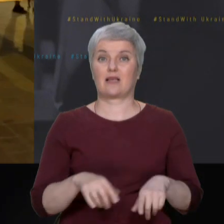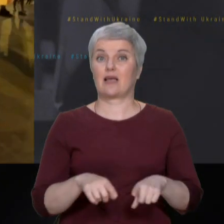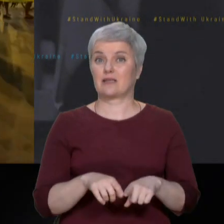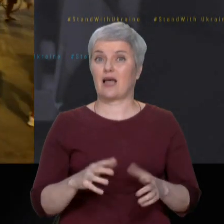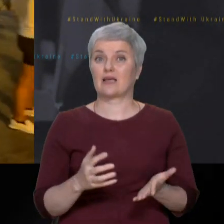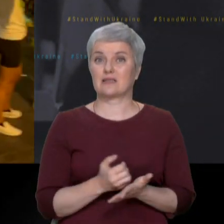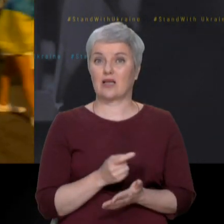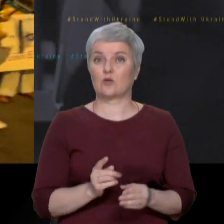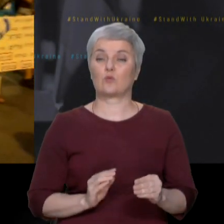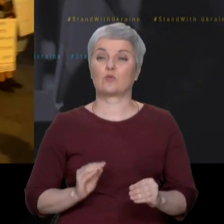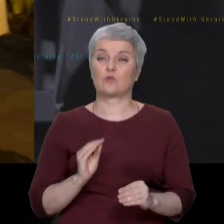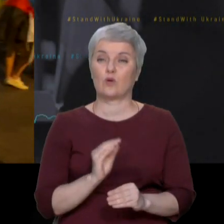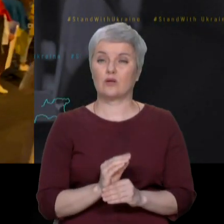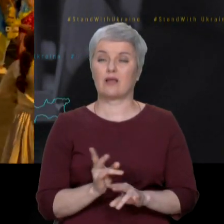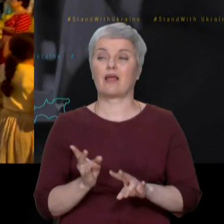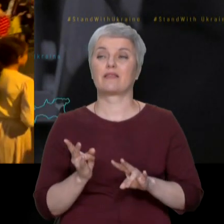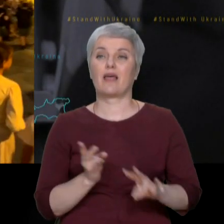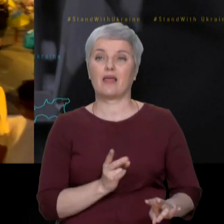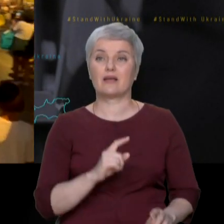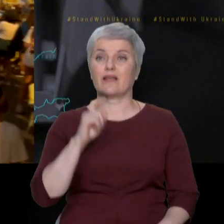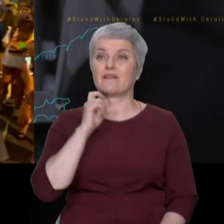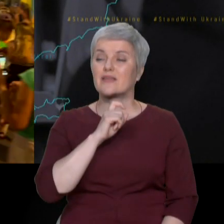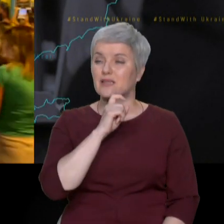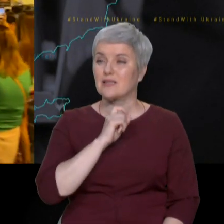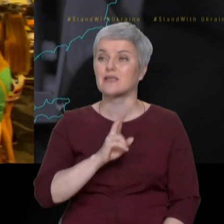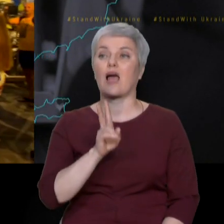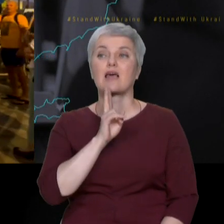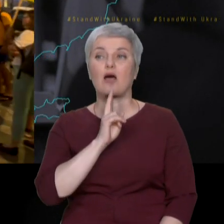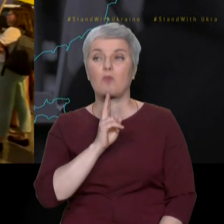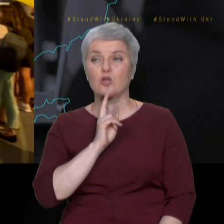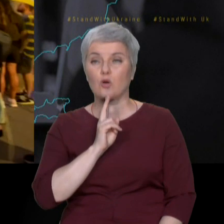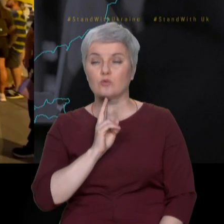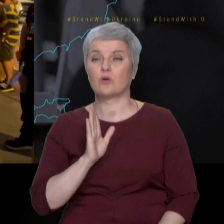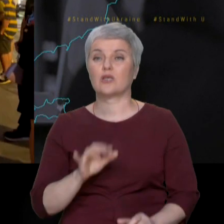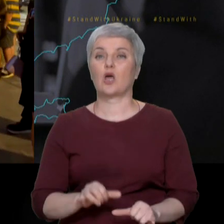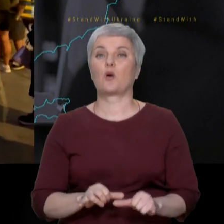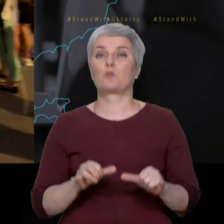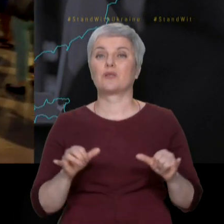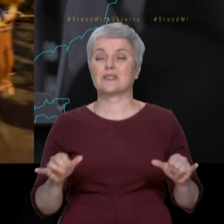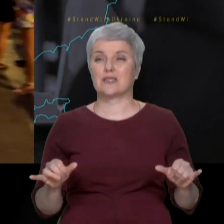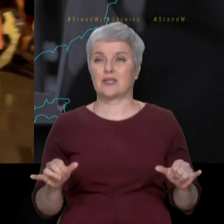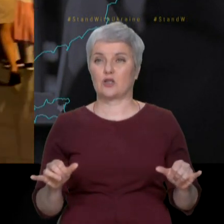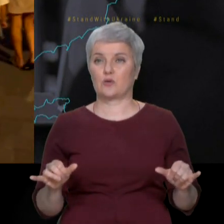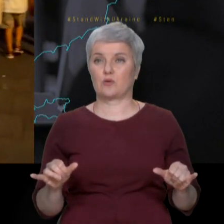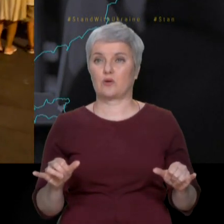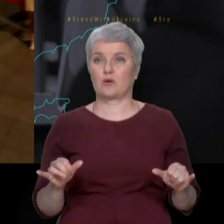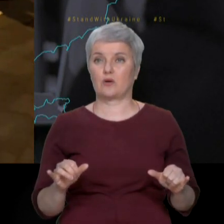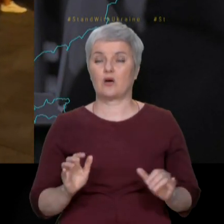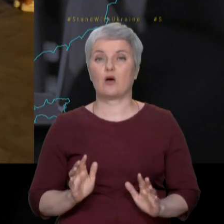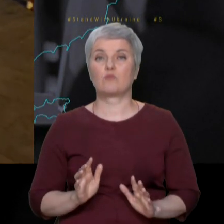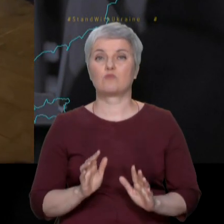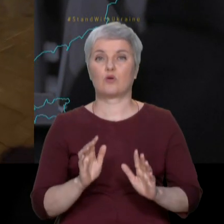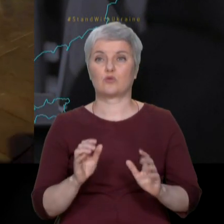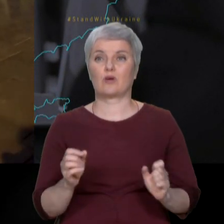цього доклалися теракти у Вінниці, в Краматорську. Це тільки підсилило поштовх, імпульс